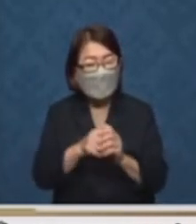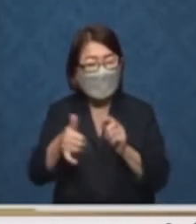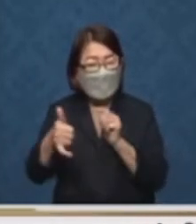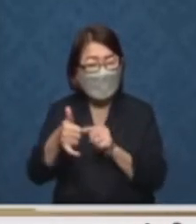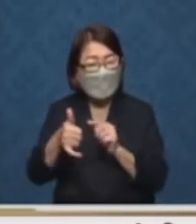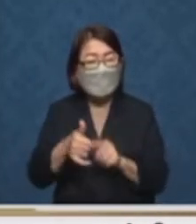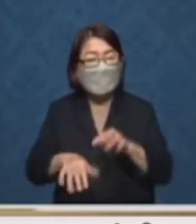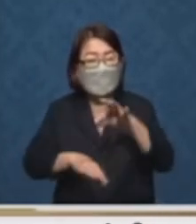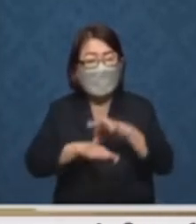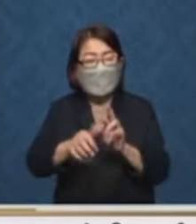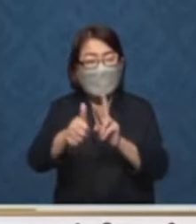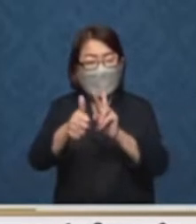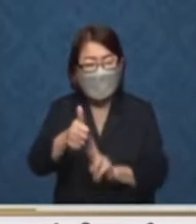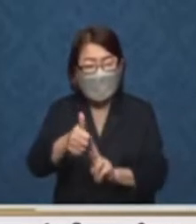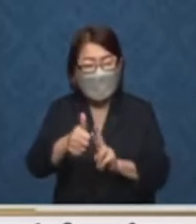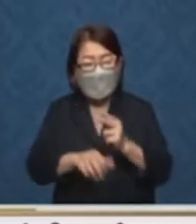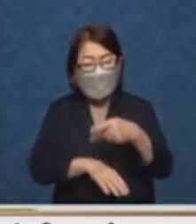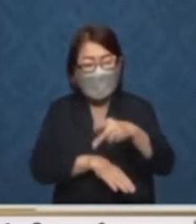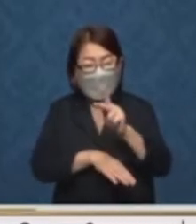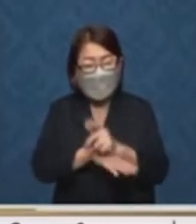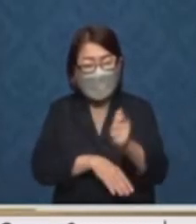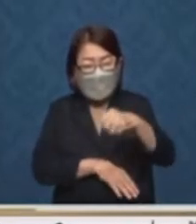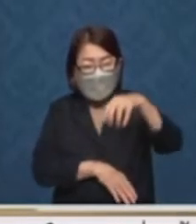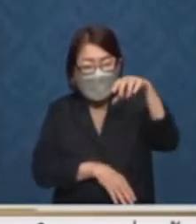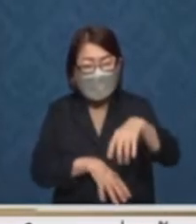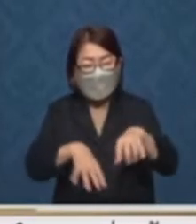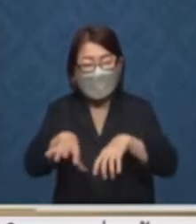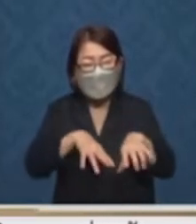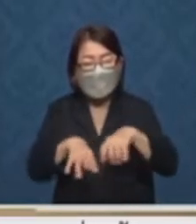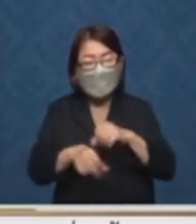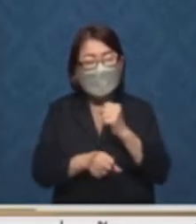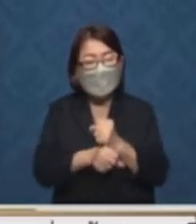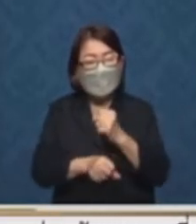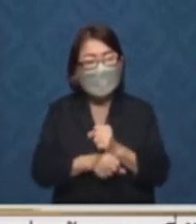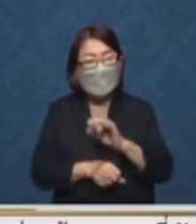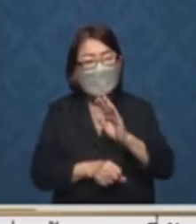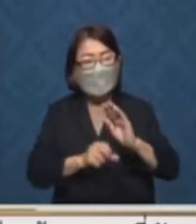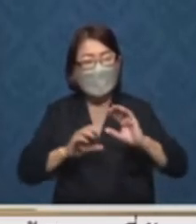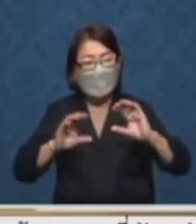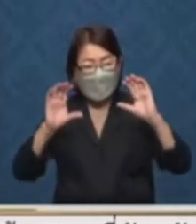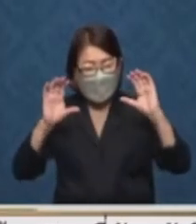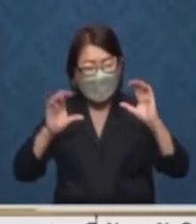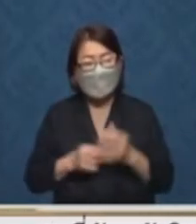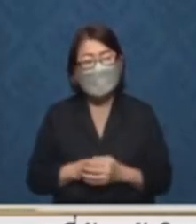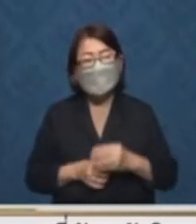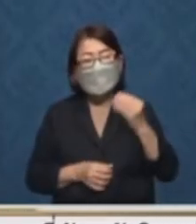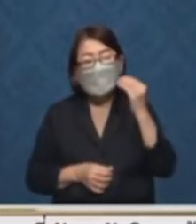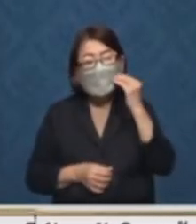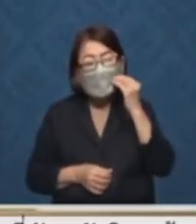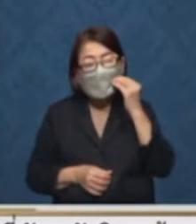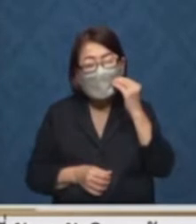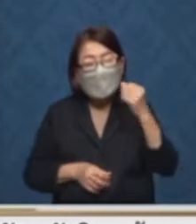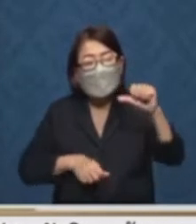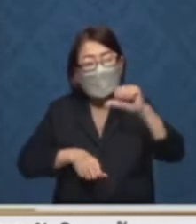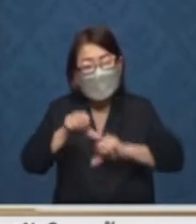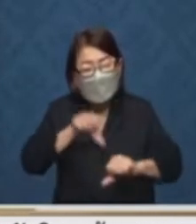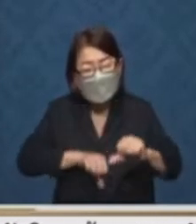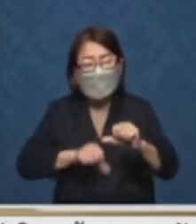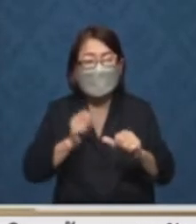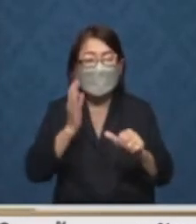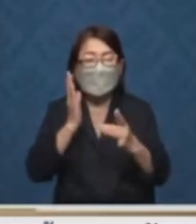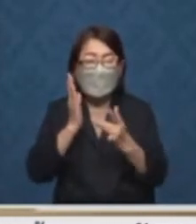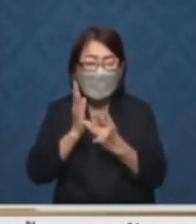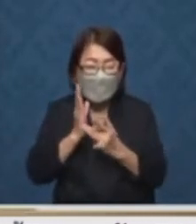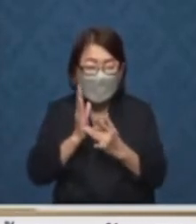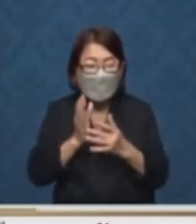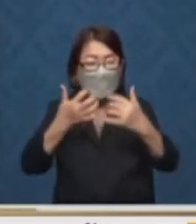ป็นรองประธานองค์กรบริหารงานของรัฐด้านวิทยาศาสตร์เทคโนโลยีและอุตส